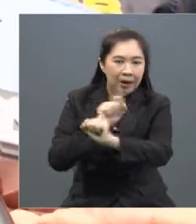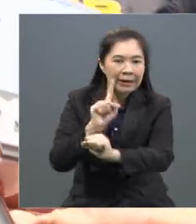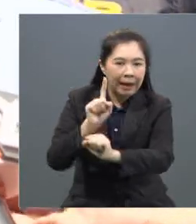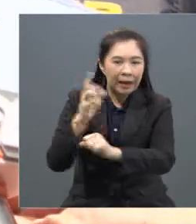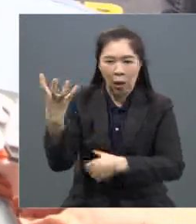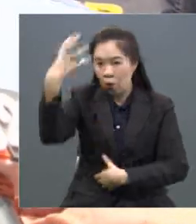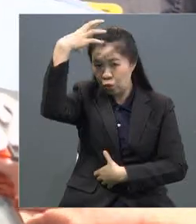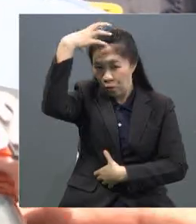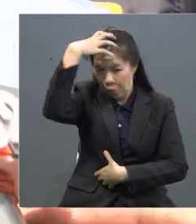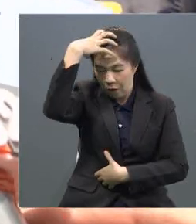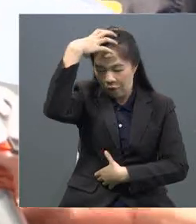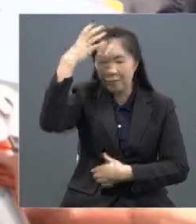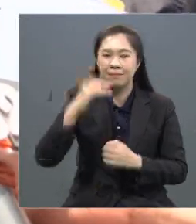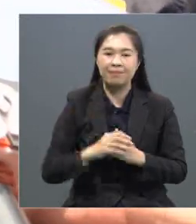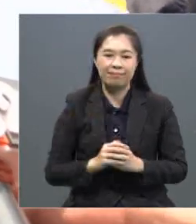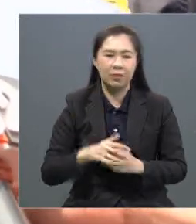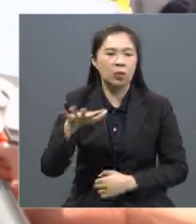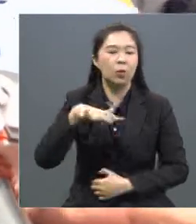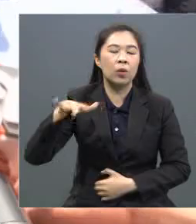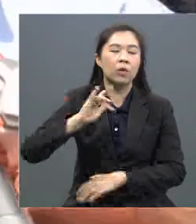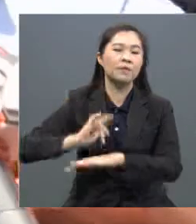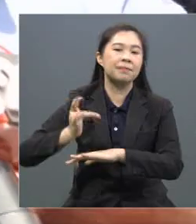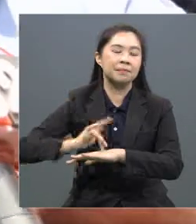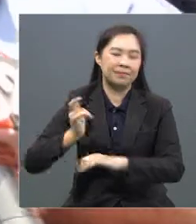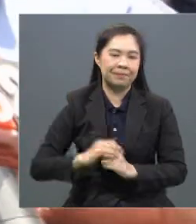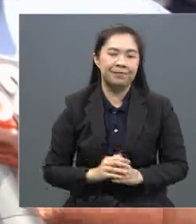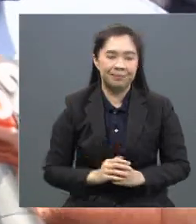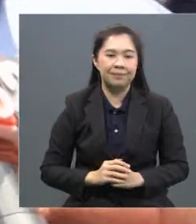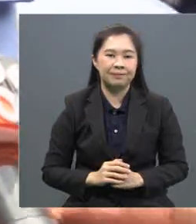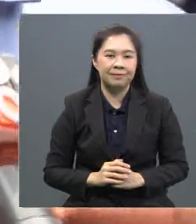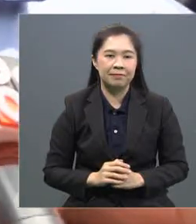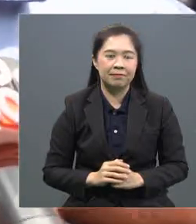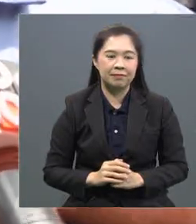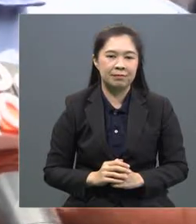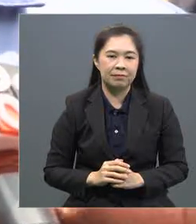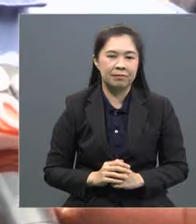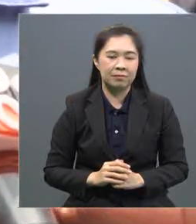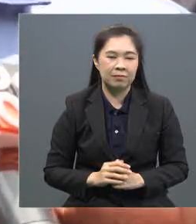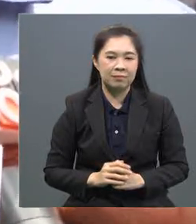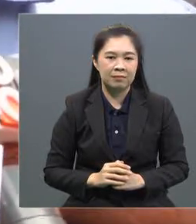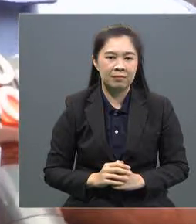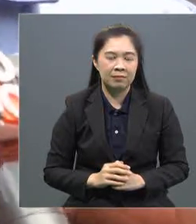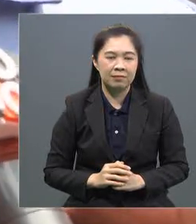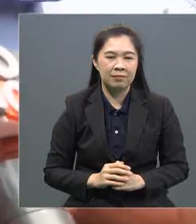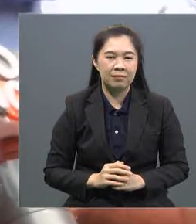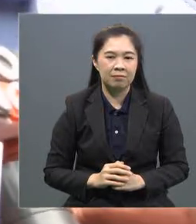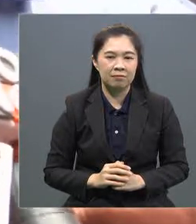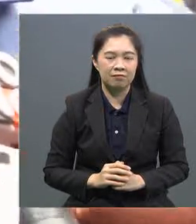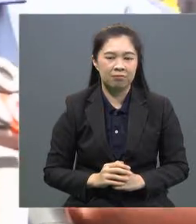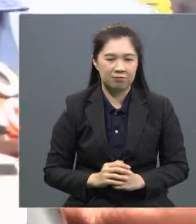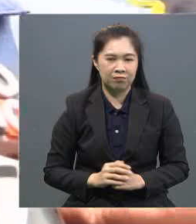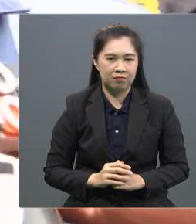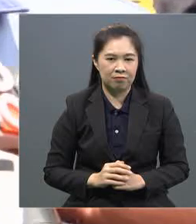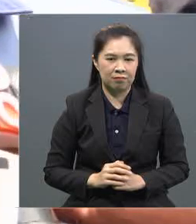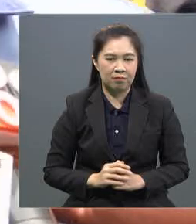เซฟตี้แล้วก็ระบบเซฟตี้ทั่วไปปกตินะฮะเป้าหมายที่ที่ผู้บริหารแจ้งการเอามาที่นี่ปลายทางจะทำอะไรต่ออันนี้ผมไม่ทราบก็